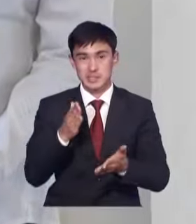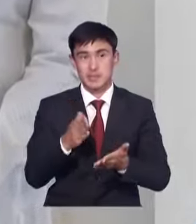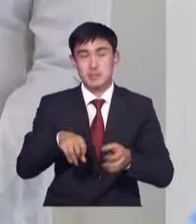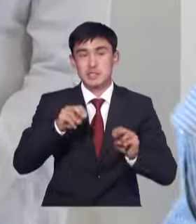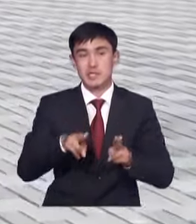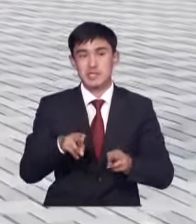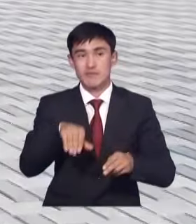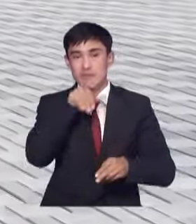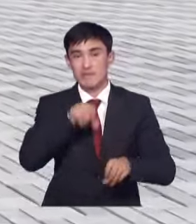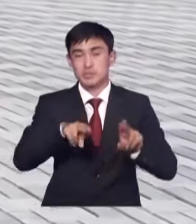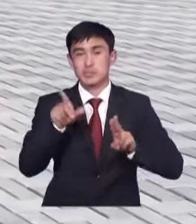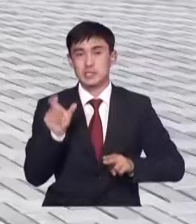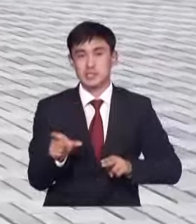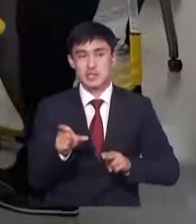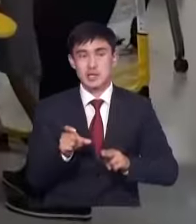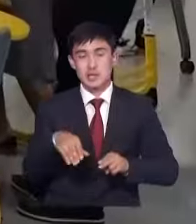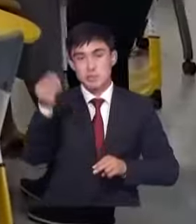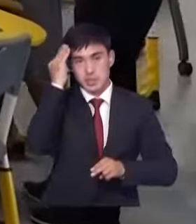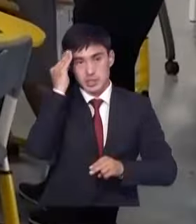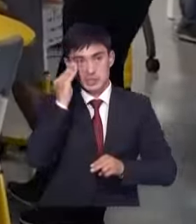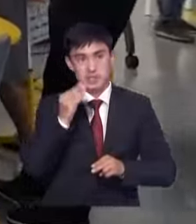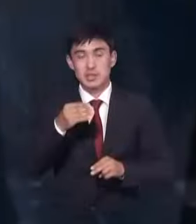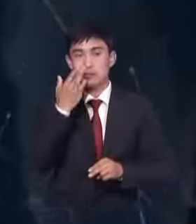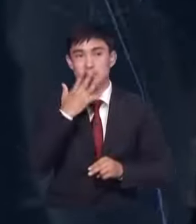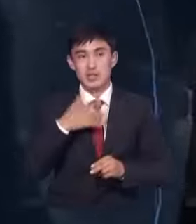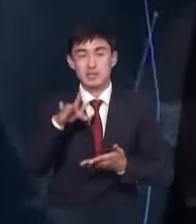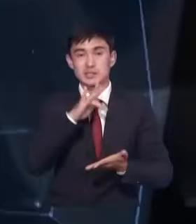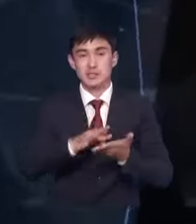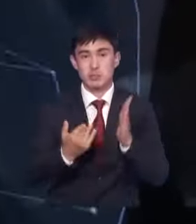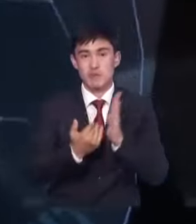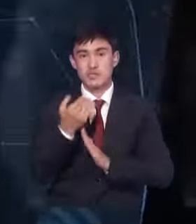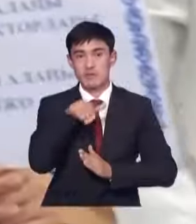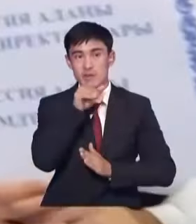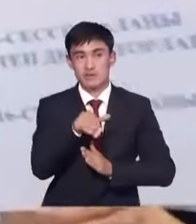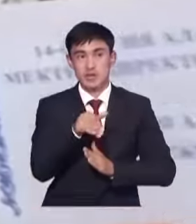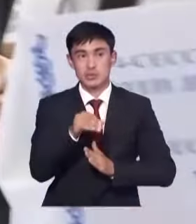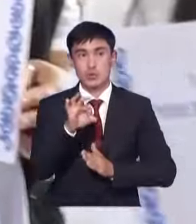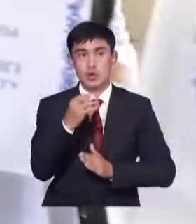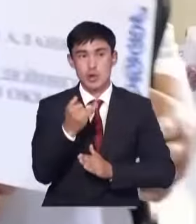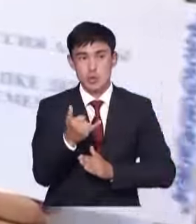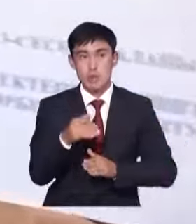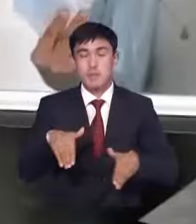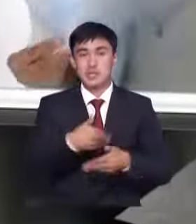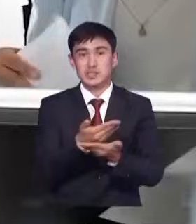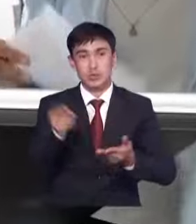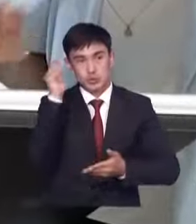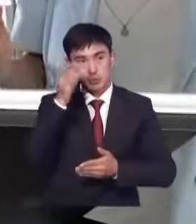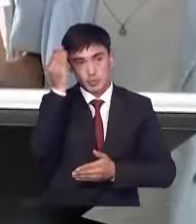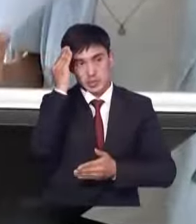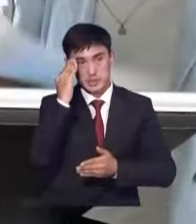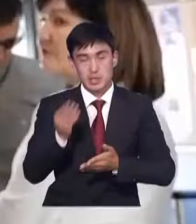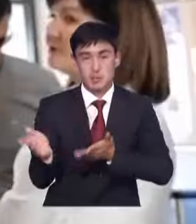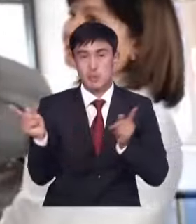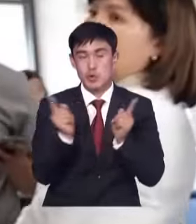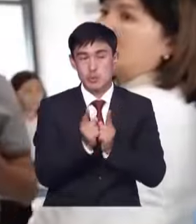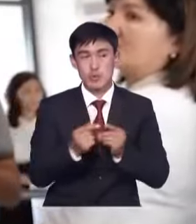спикеры и квалифицированные педагоги из методического и национального центра повышения квалификации УРЛЕУ предоставили учебно-методические приемы